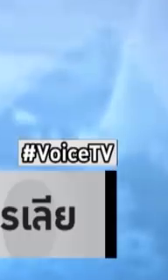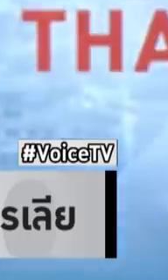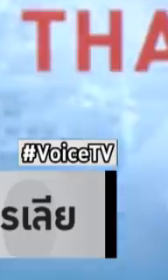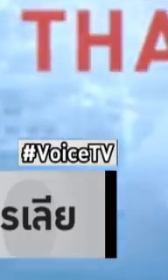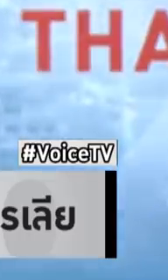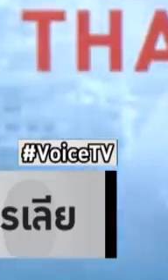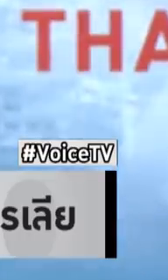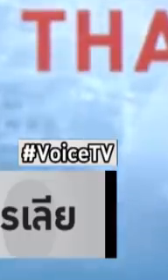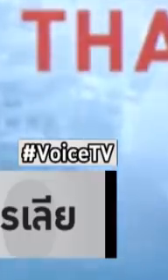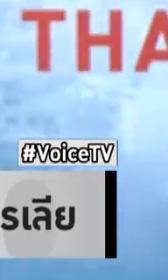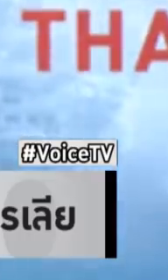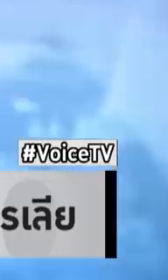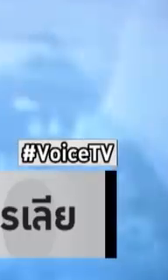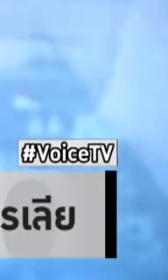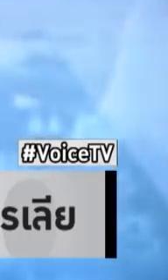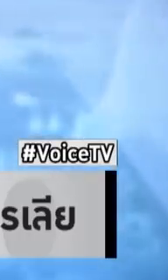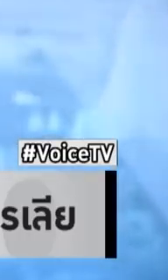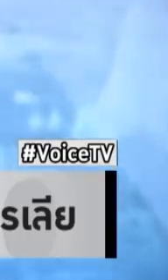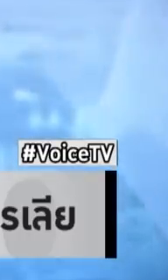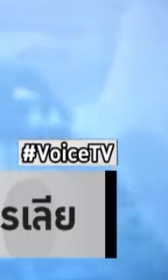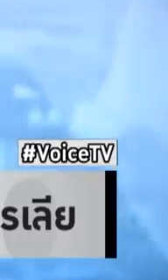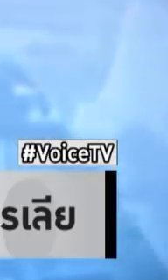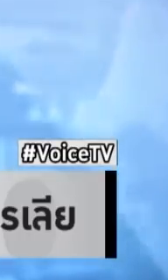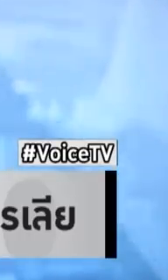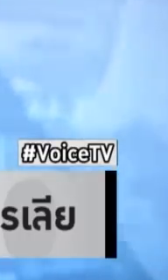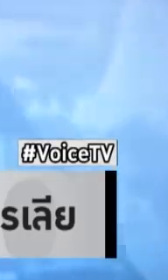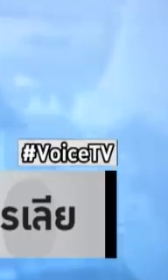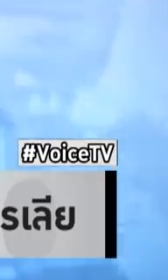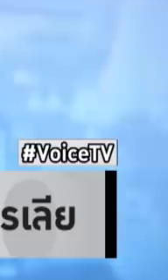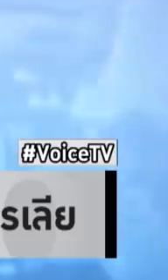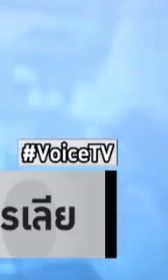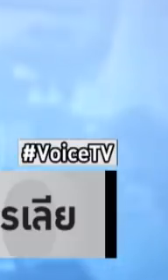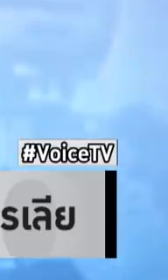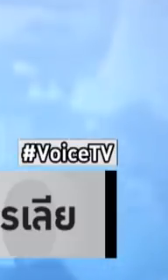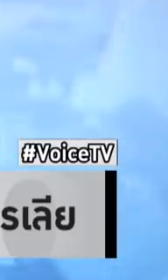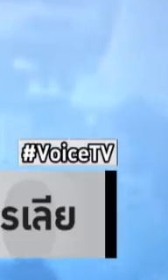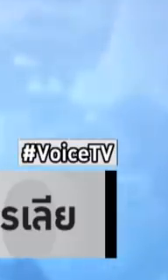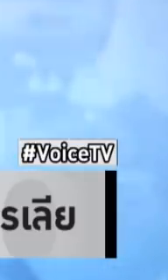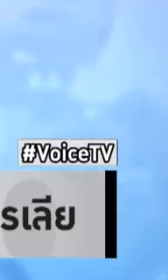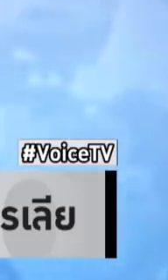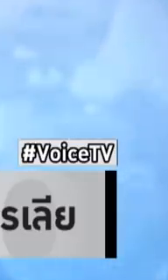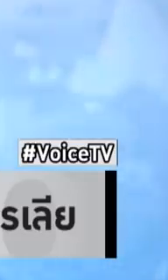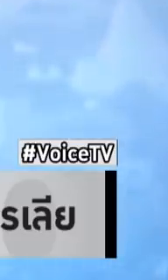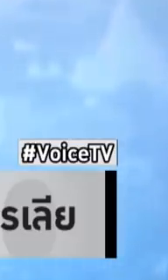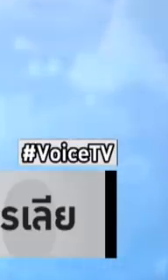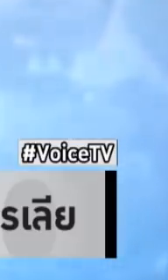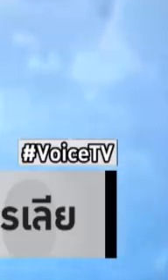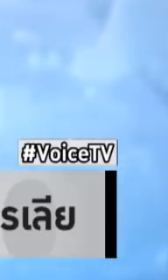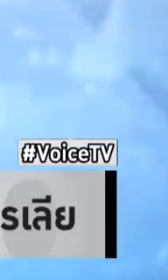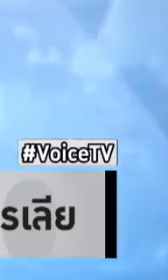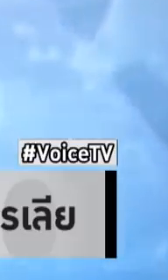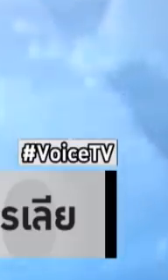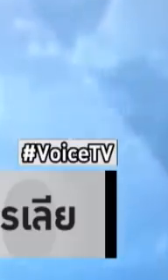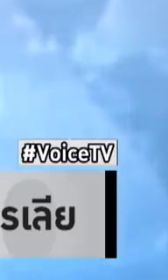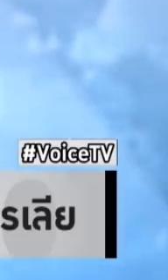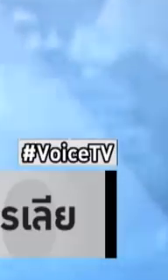ทียบ เรายังไม่เห็นเพราะว่าเขายังไม่ได้เอาตัวคำสั่งศาลมาลงให้ดูจริงๆเขาดูแค่ข่าวการจับกุมทีนี้ถ้าเขาเอาคำสั่งศ